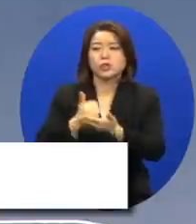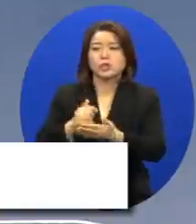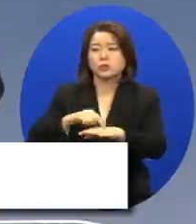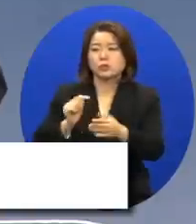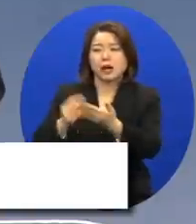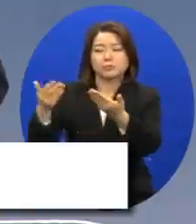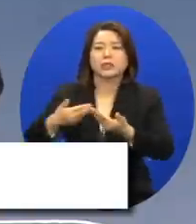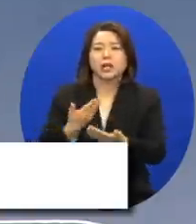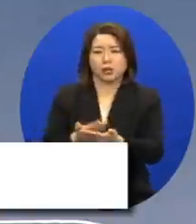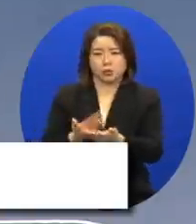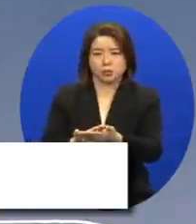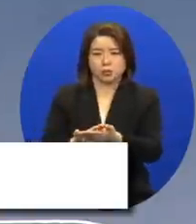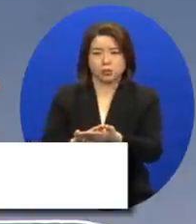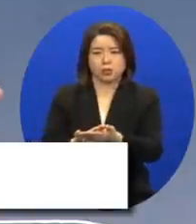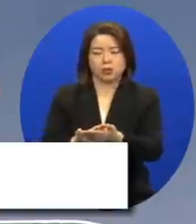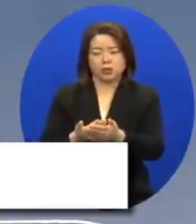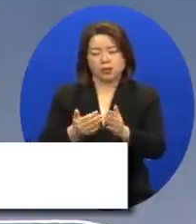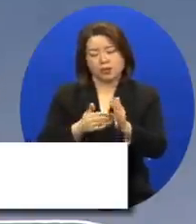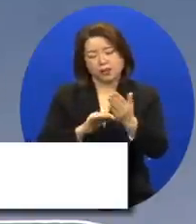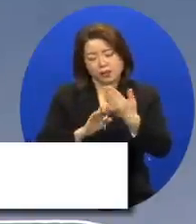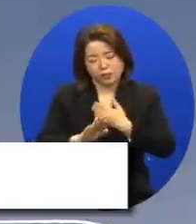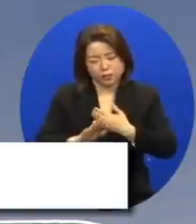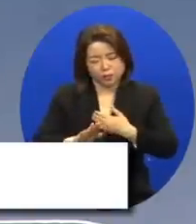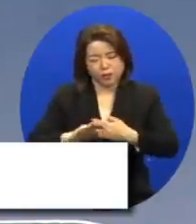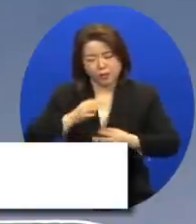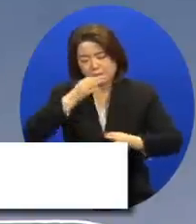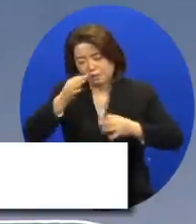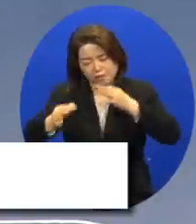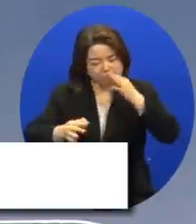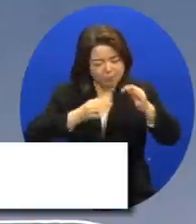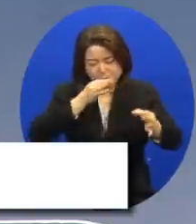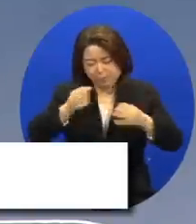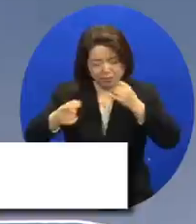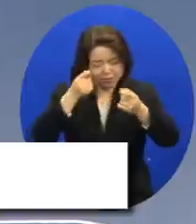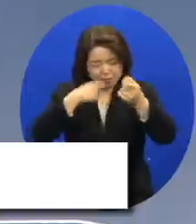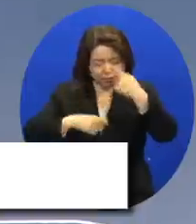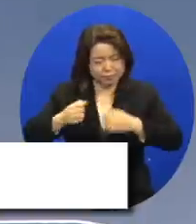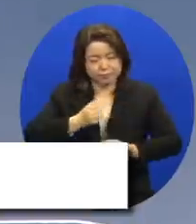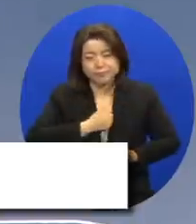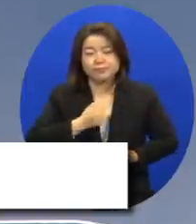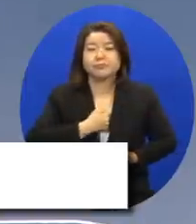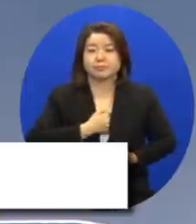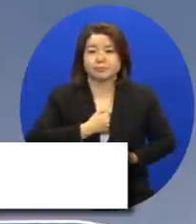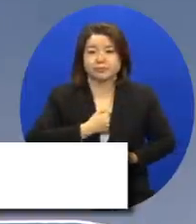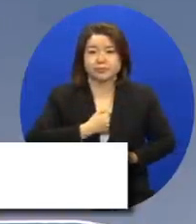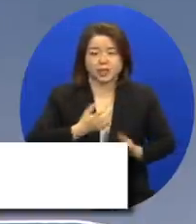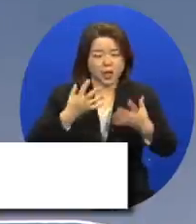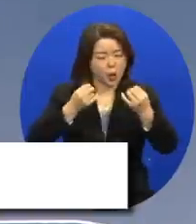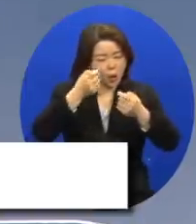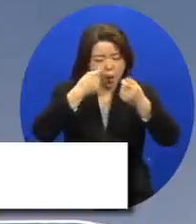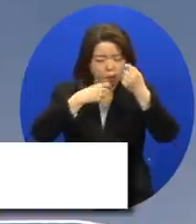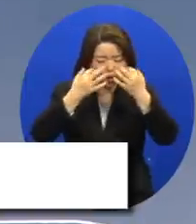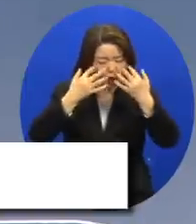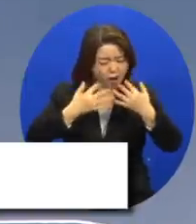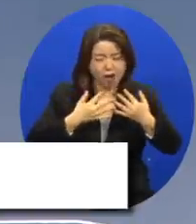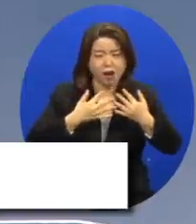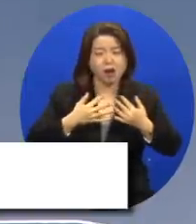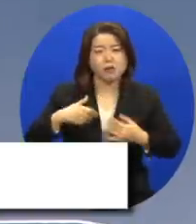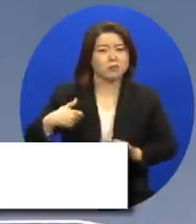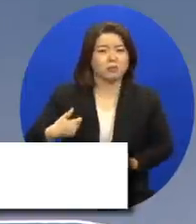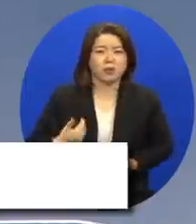걷잡을 수 없는 통곡이 타자 나왔어요 왜 그렇게 애통하는 지 얼마나 오랜 된 지 모르